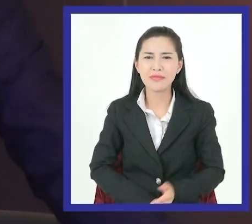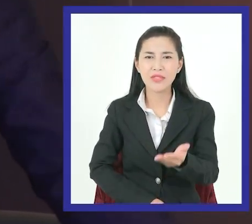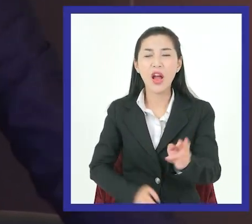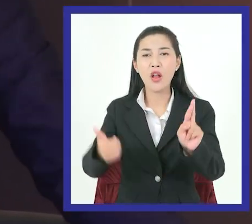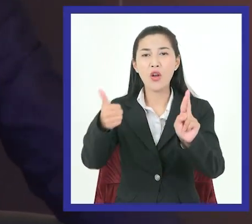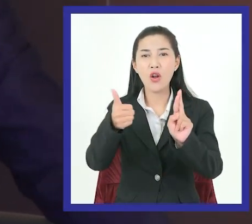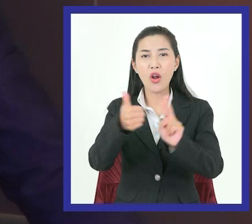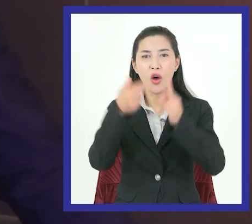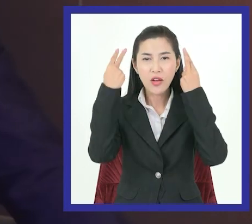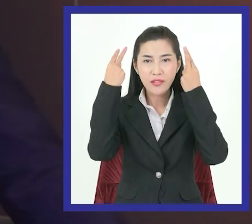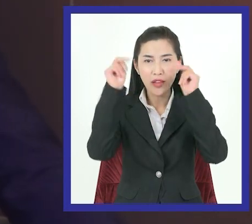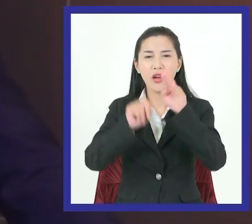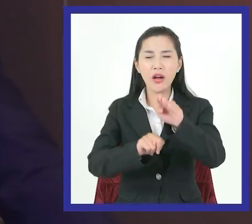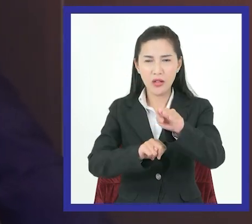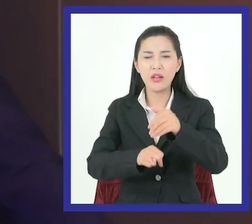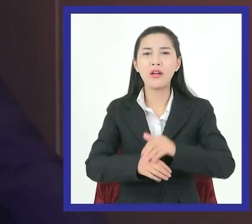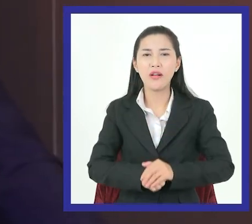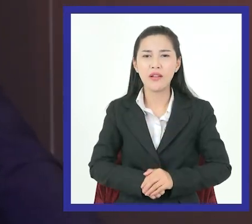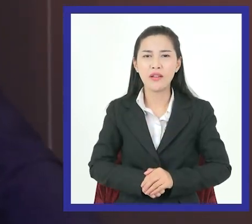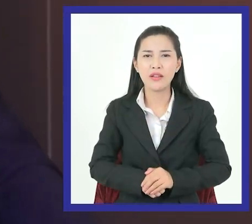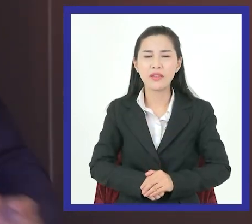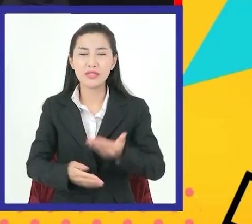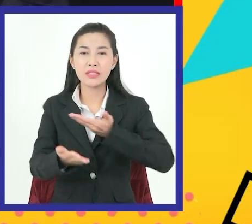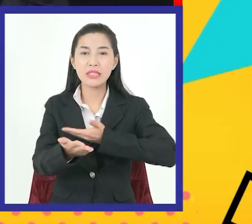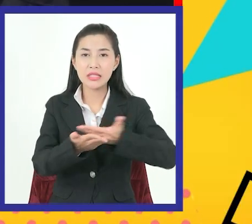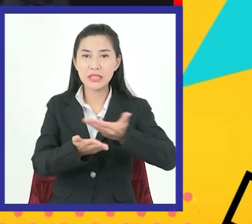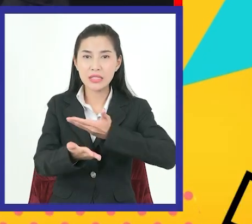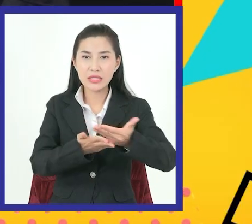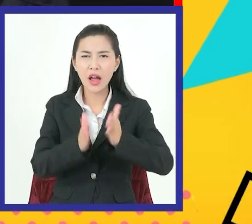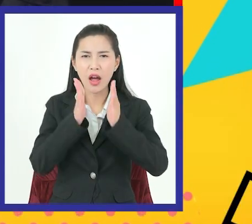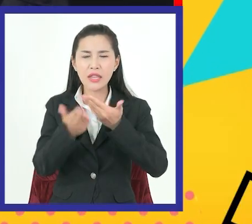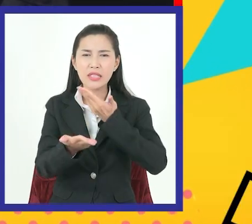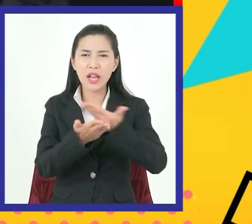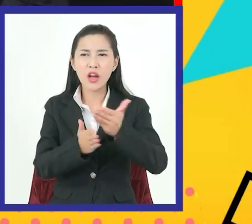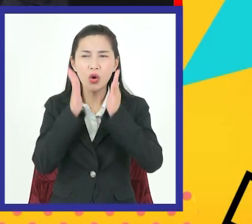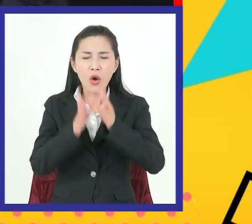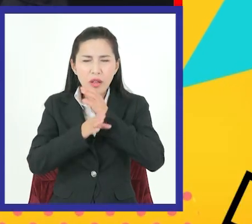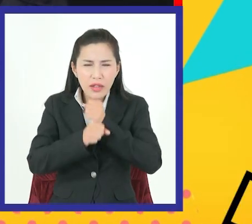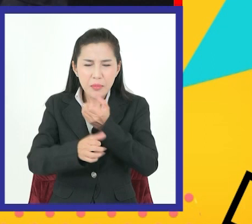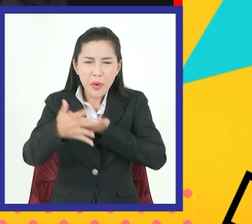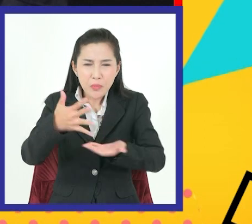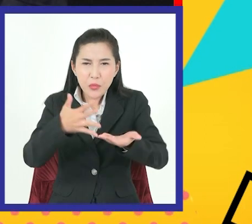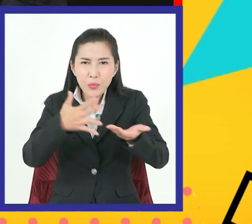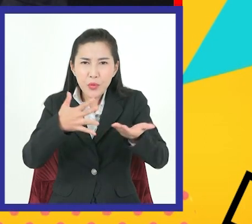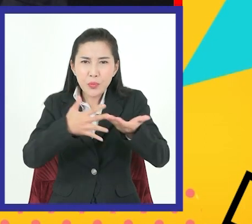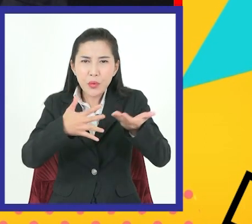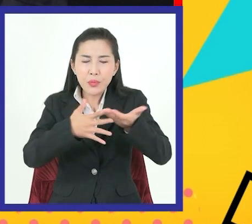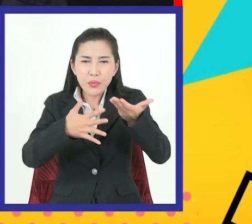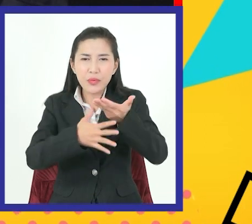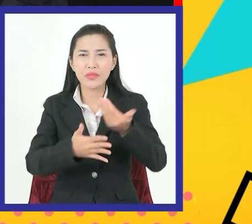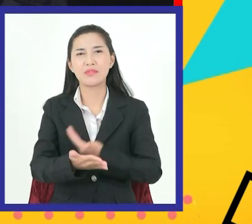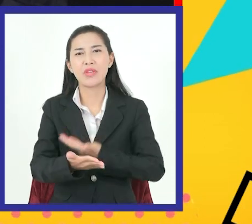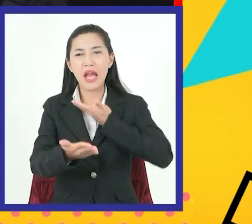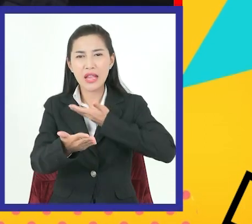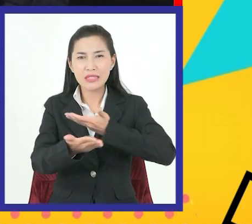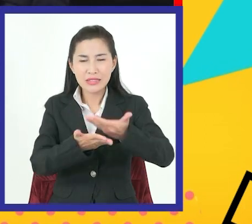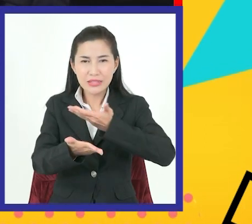รัฐมนเทียมพูดมาเรื่องของการจ่ายเบี้ยสูงอายุแบบขั้นบันไดเรื่องการจ่ายแบบขั้น